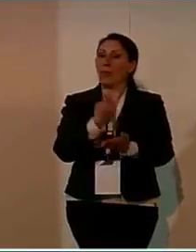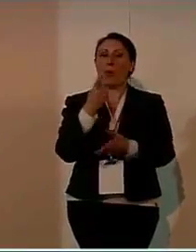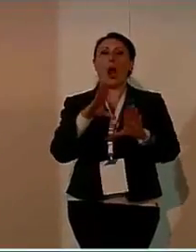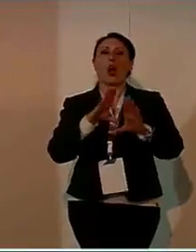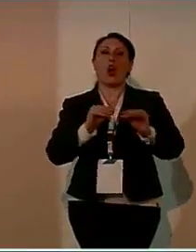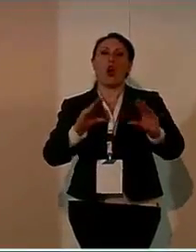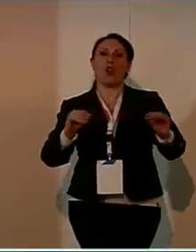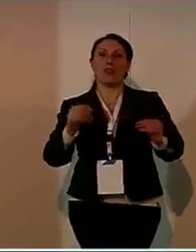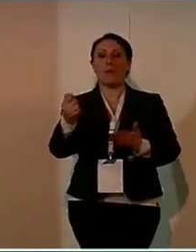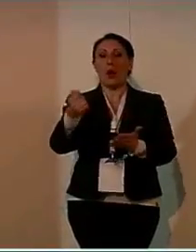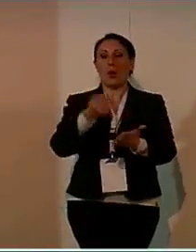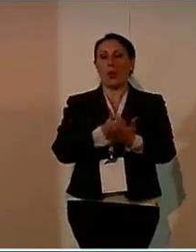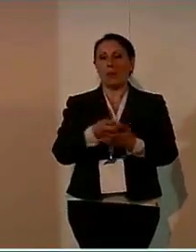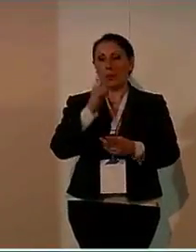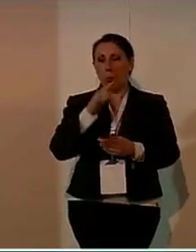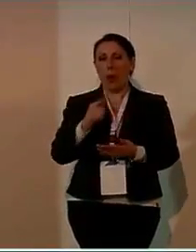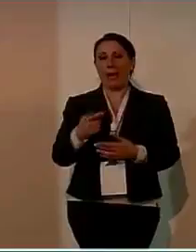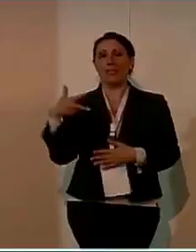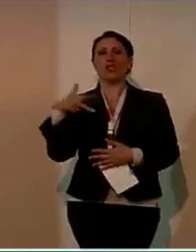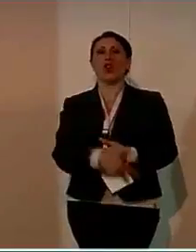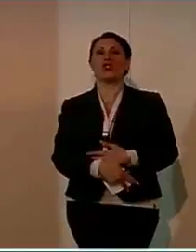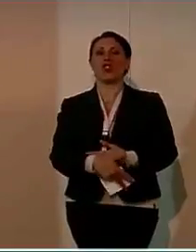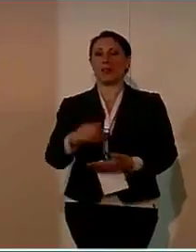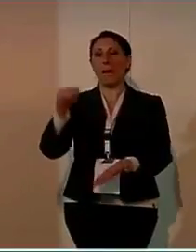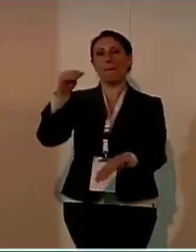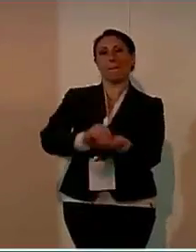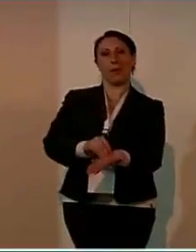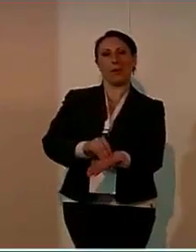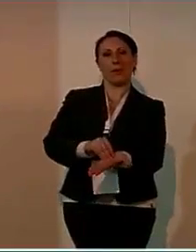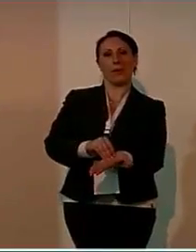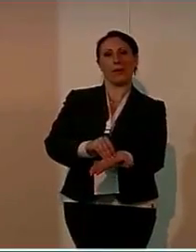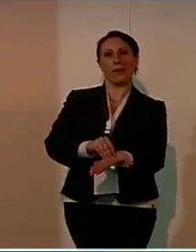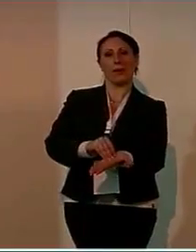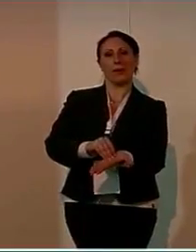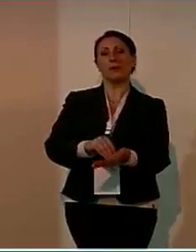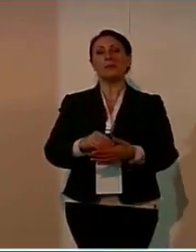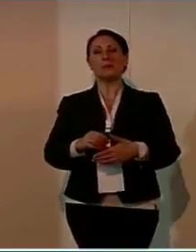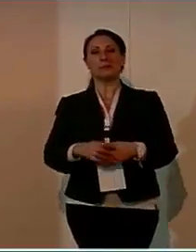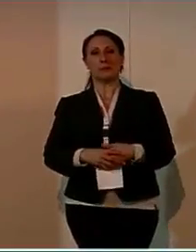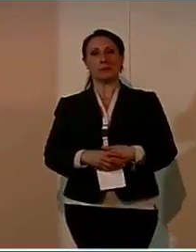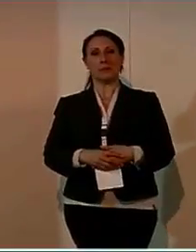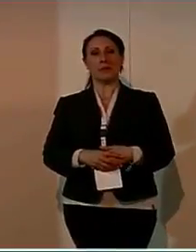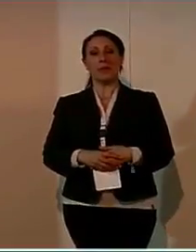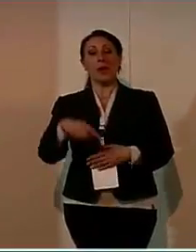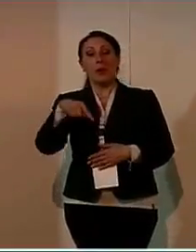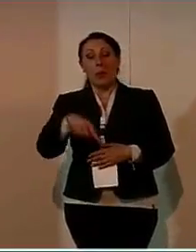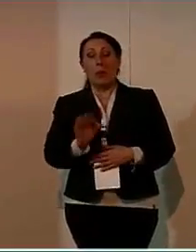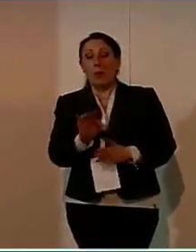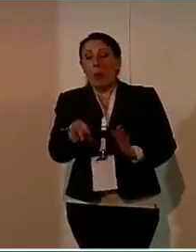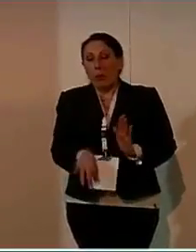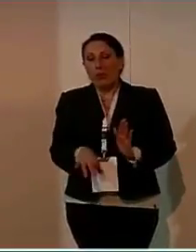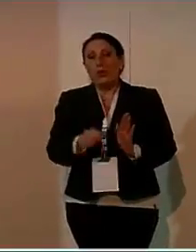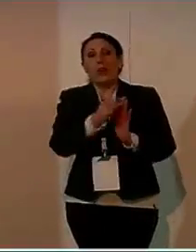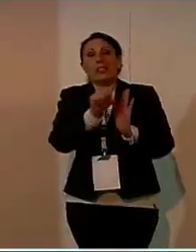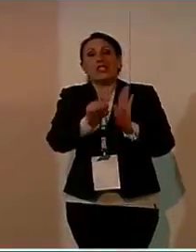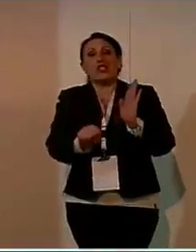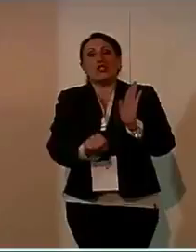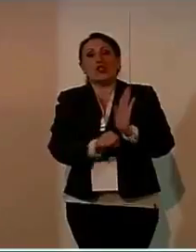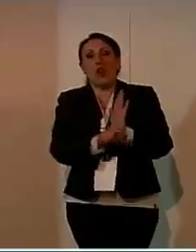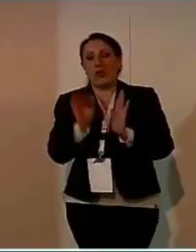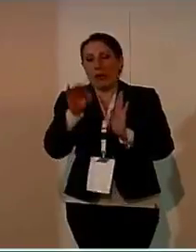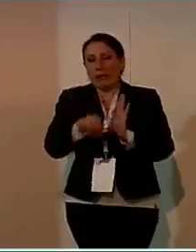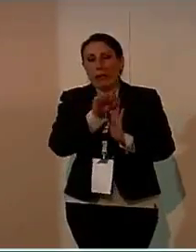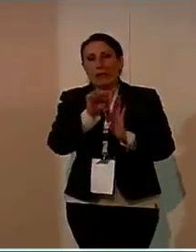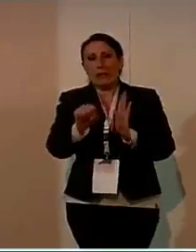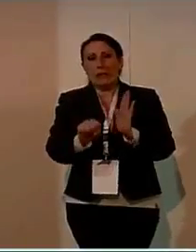a una condizione sociale ecco noi siamo qui noi siamo nel punto esatto della storia dove allo scambio tra consumi a